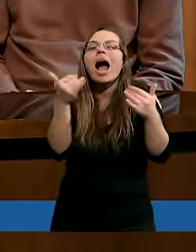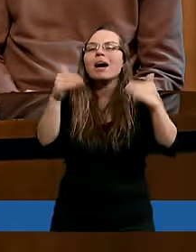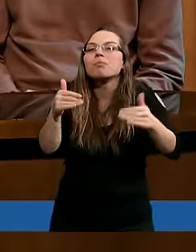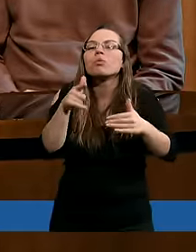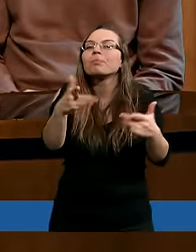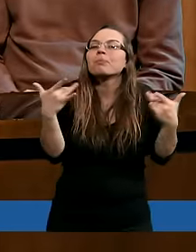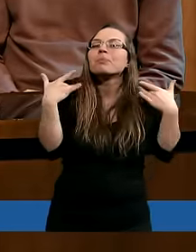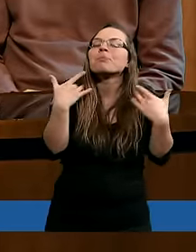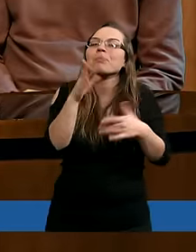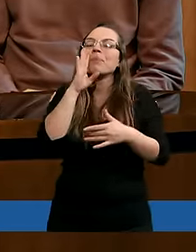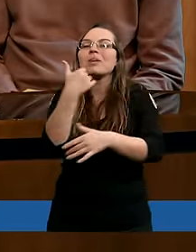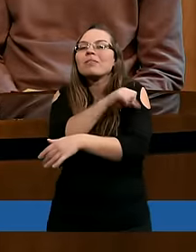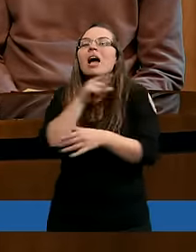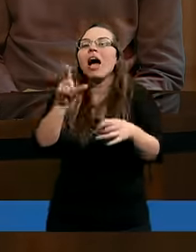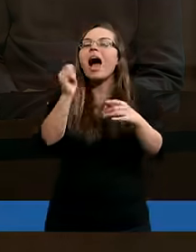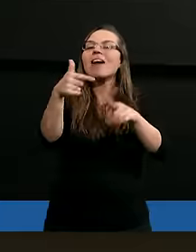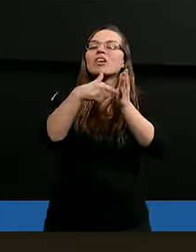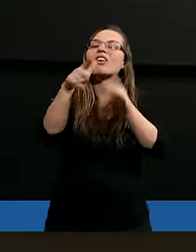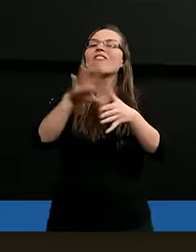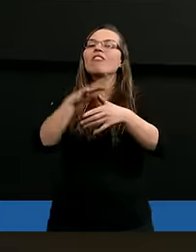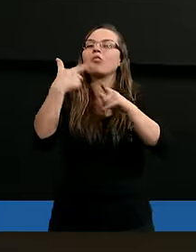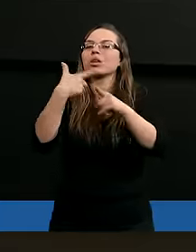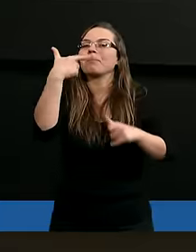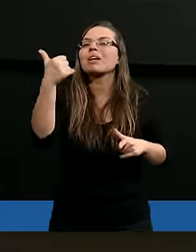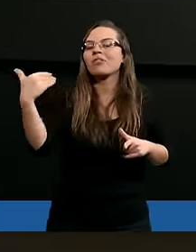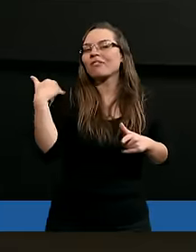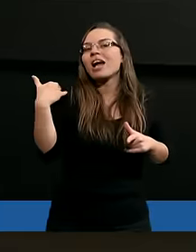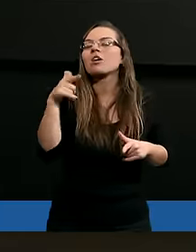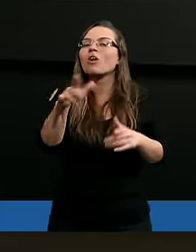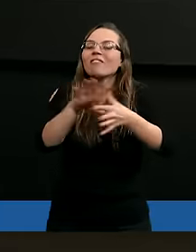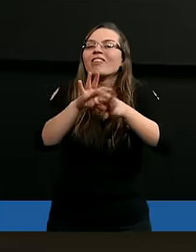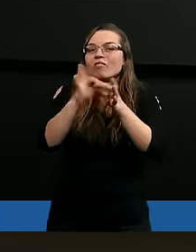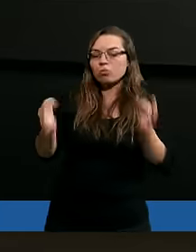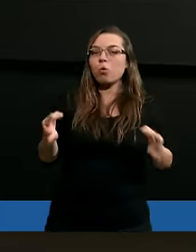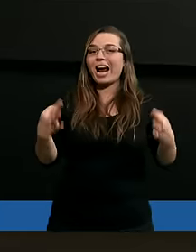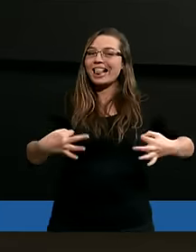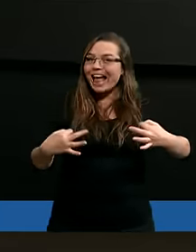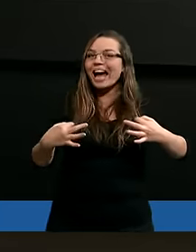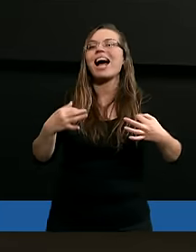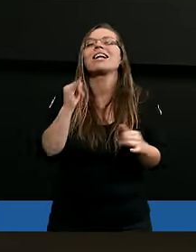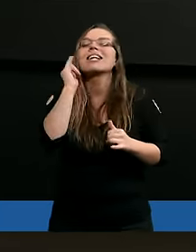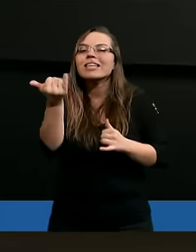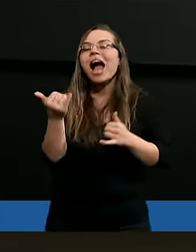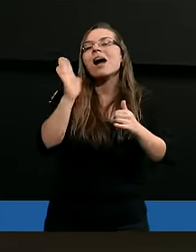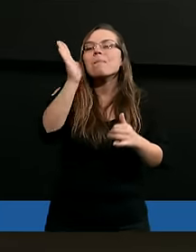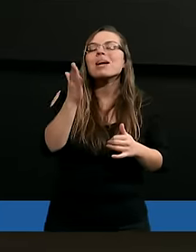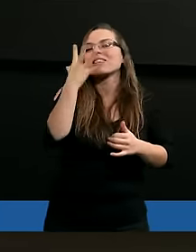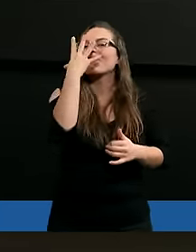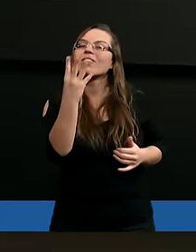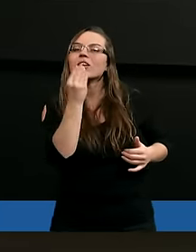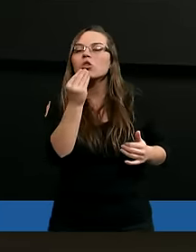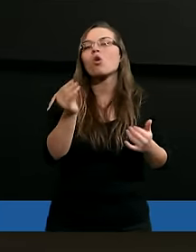Desmond Doss też, ale to z XX wieku, ale w XXI wieku. Taki nam współczesny. Jak będzie